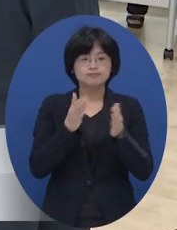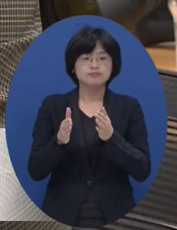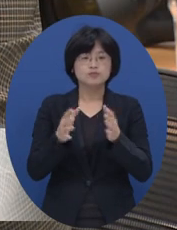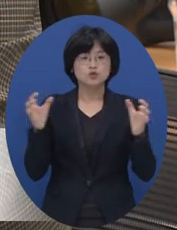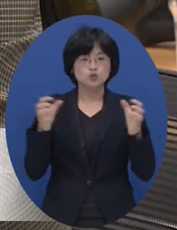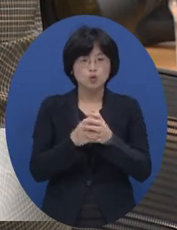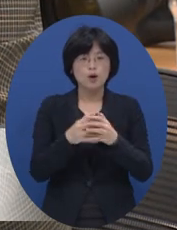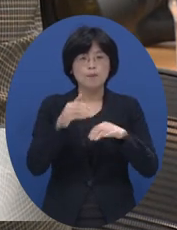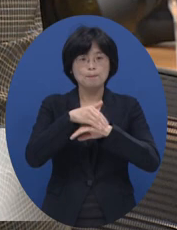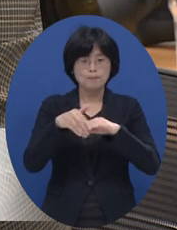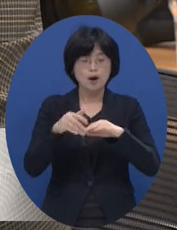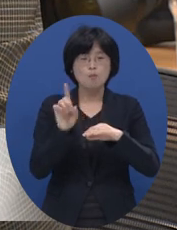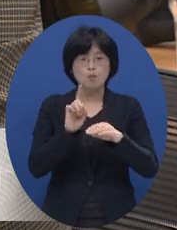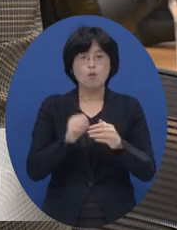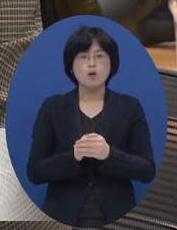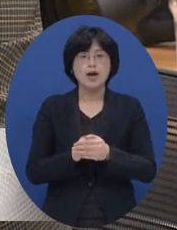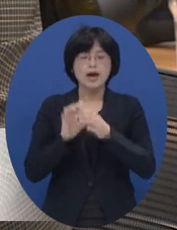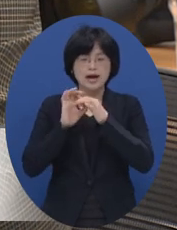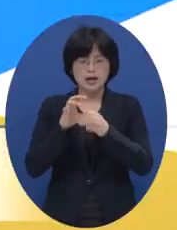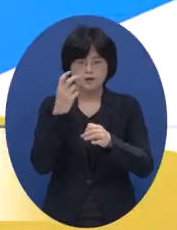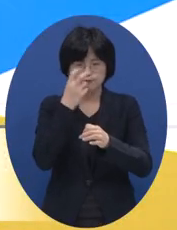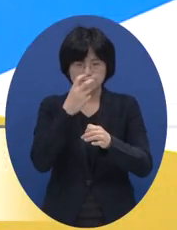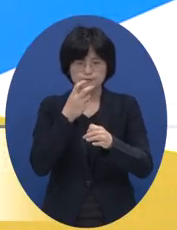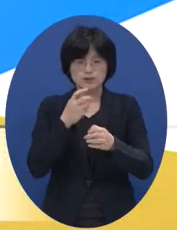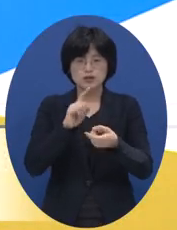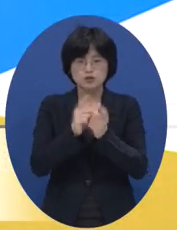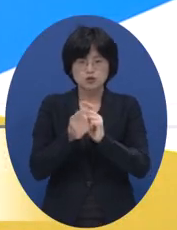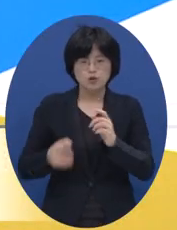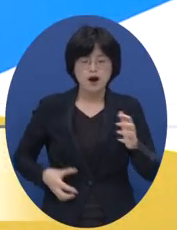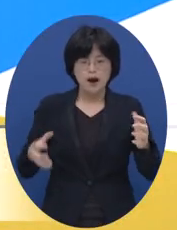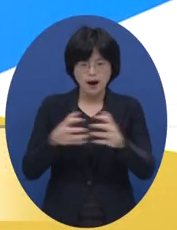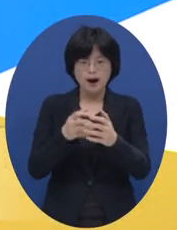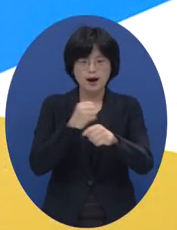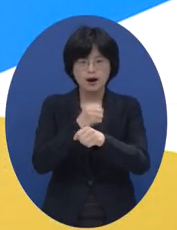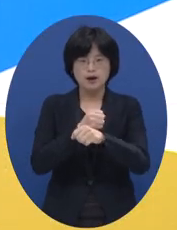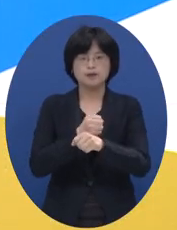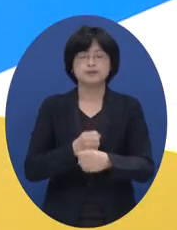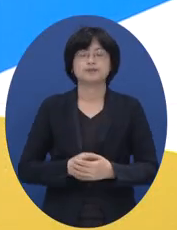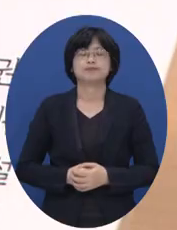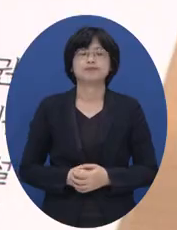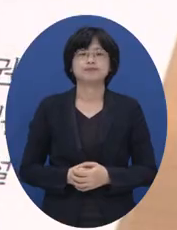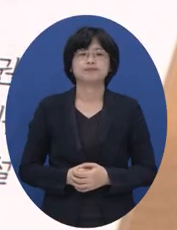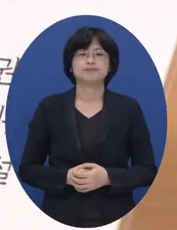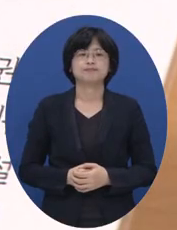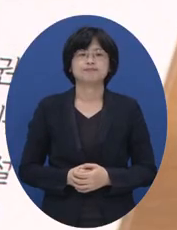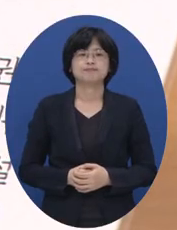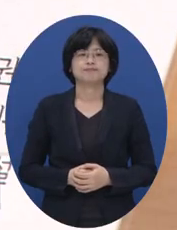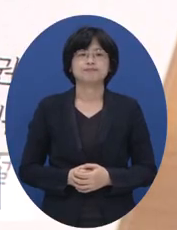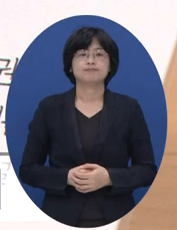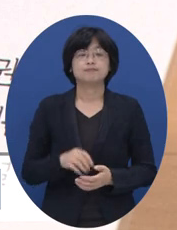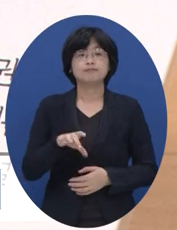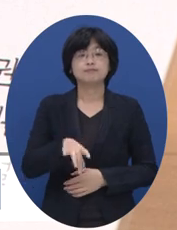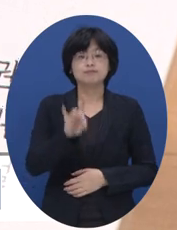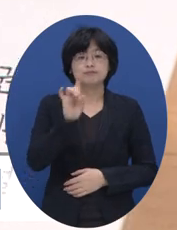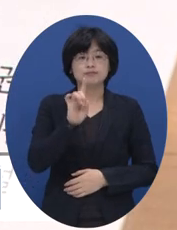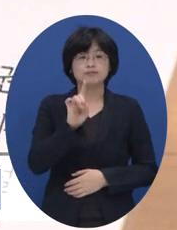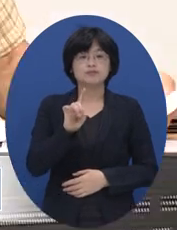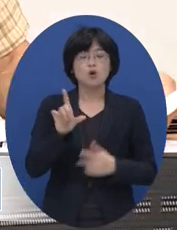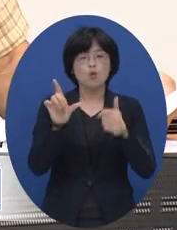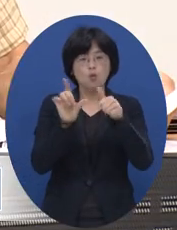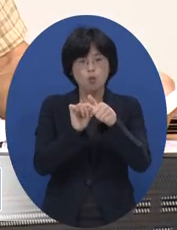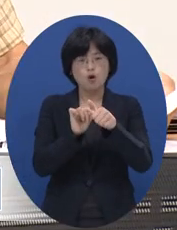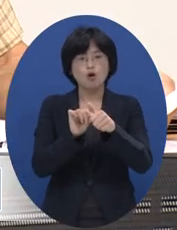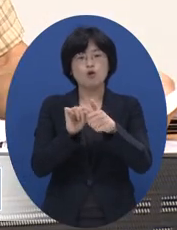종합대책 은 지속 단속과 협업 탄소 사전 단속 차원에서 이루어집니다 먼저 도는 5월과